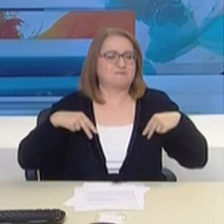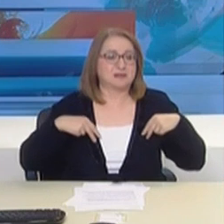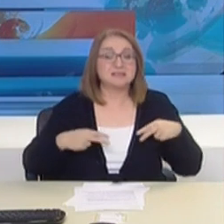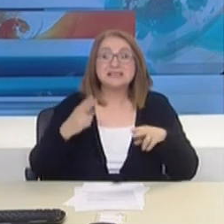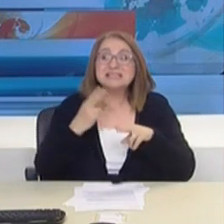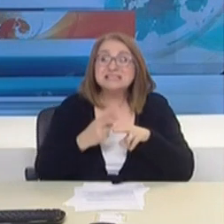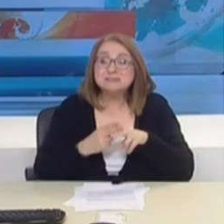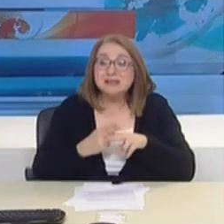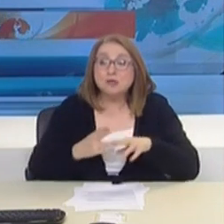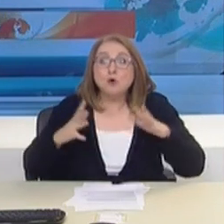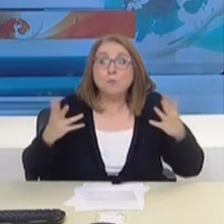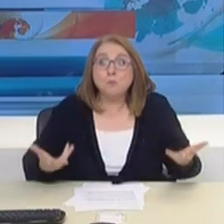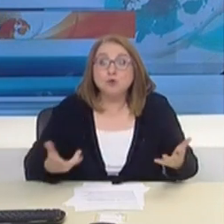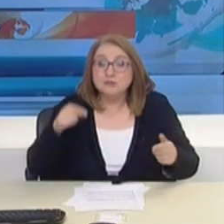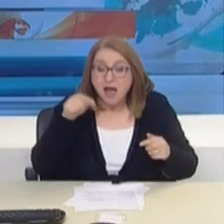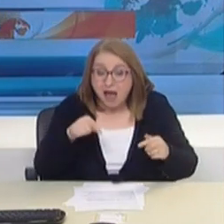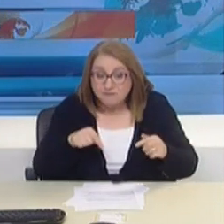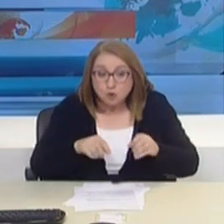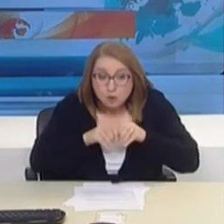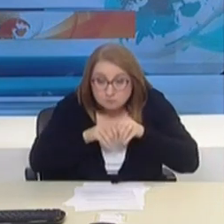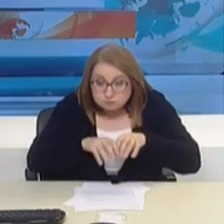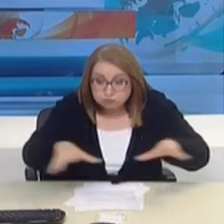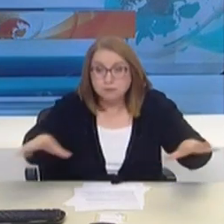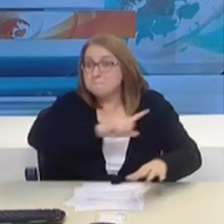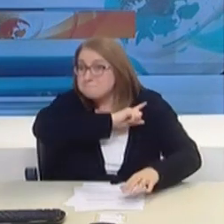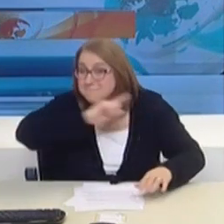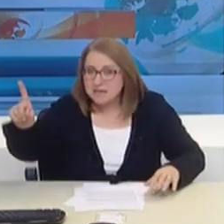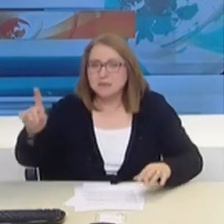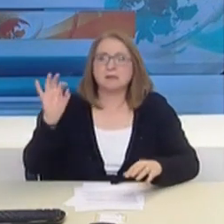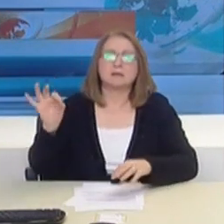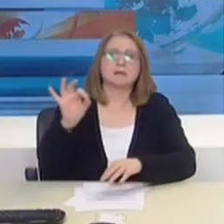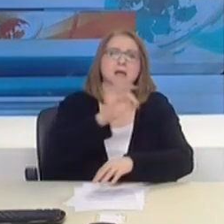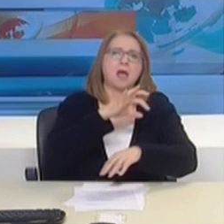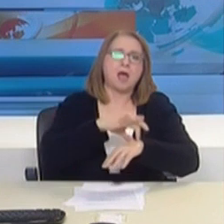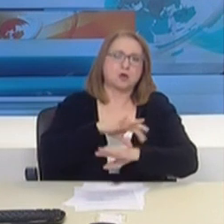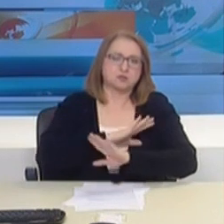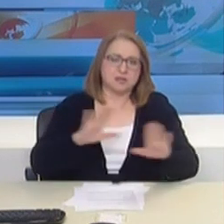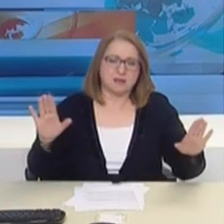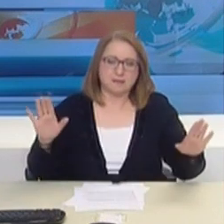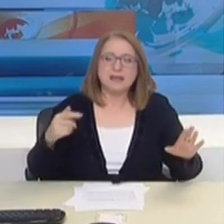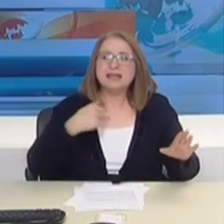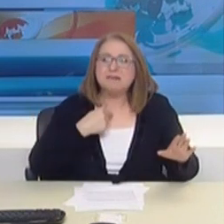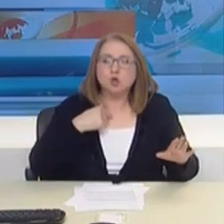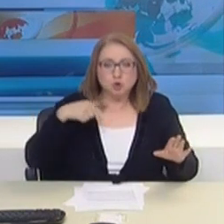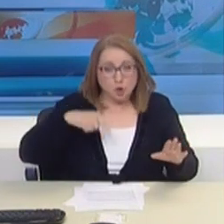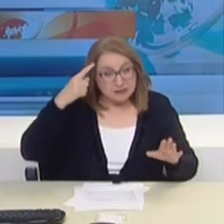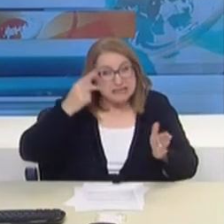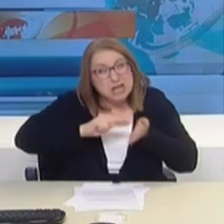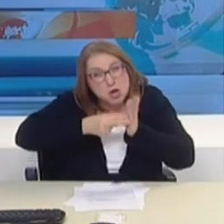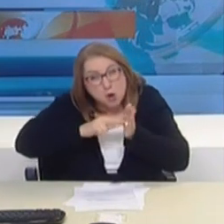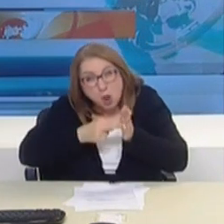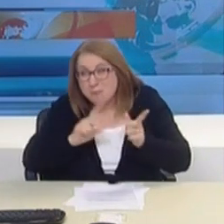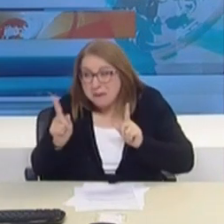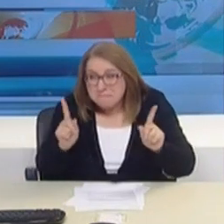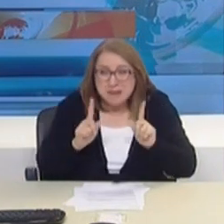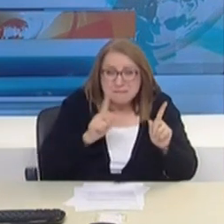δεν θα επιτρέψει την εξάπλωση της νόσου. Εκπτώσεις στην επιχειρησιακή μας λογική και στην εφαρμογή